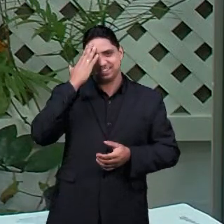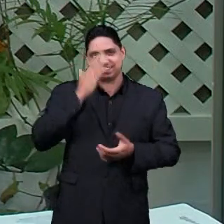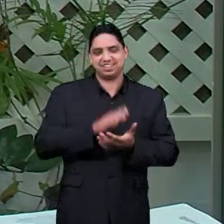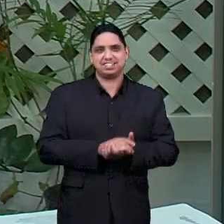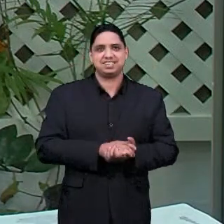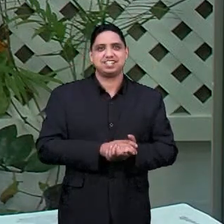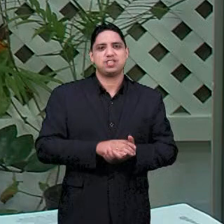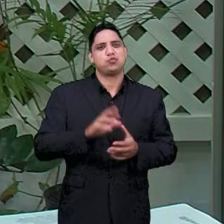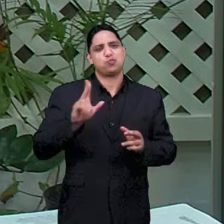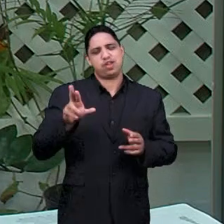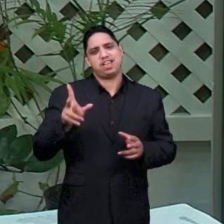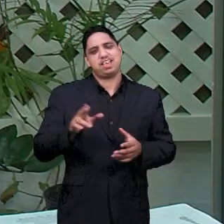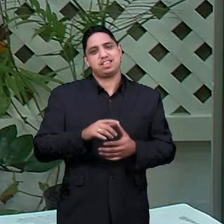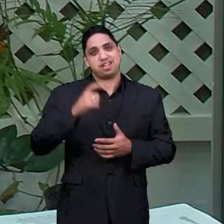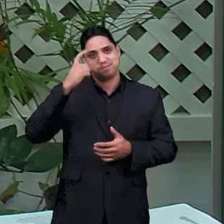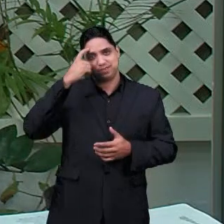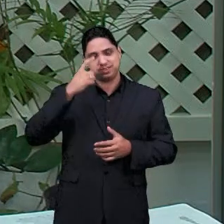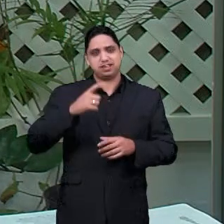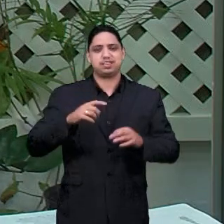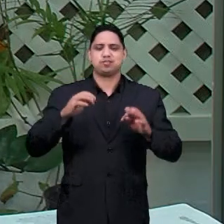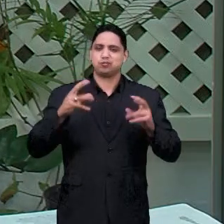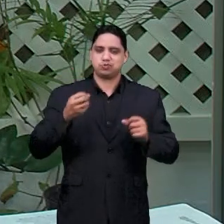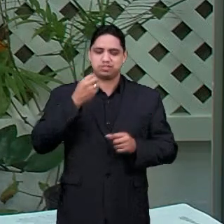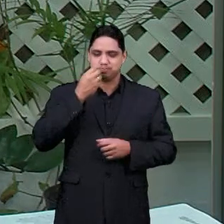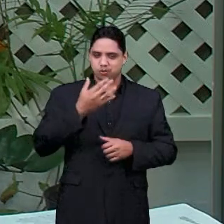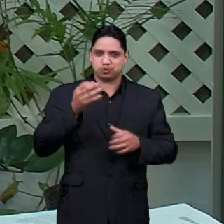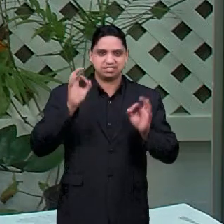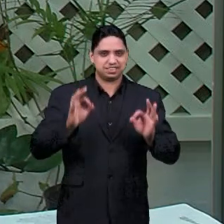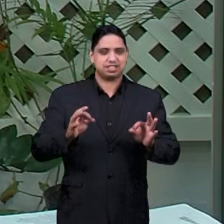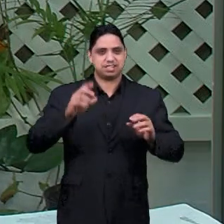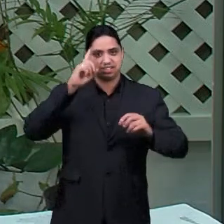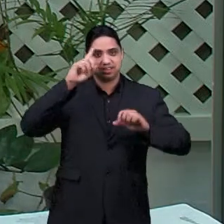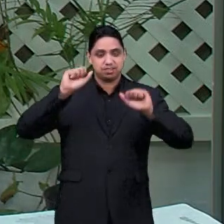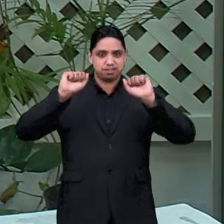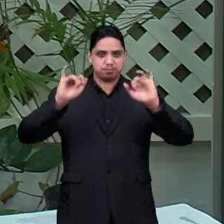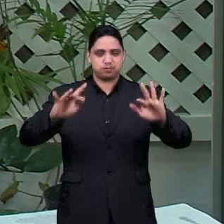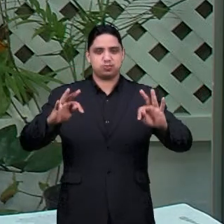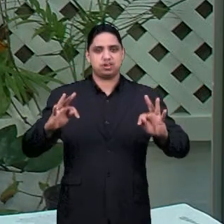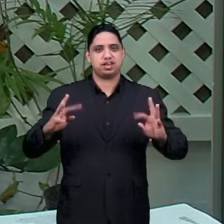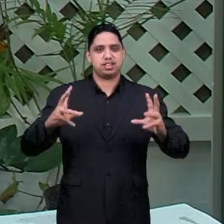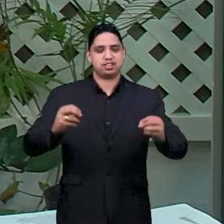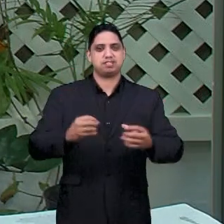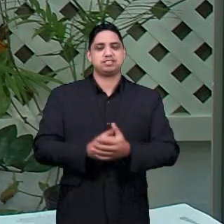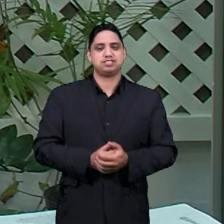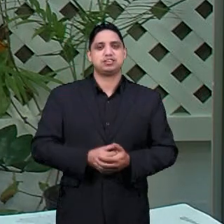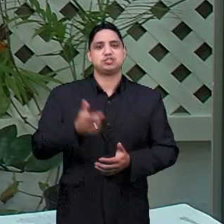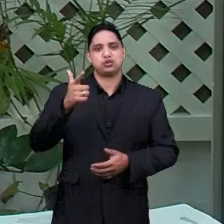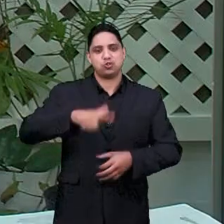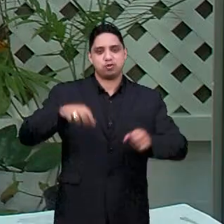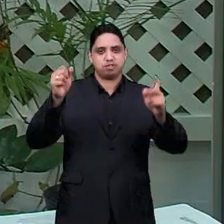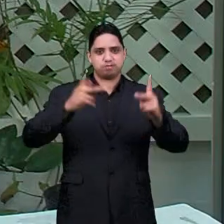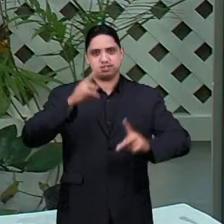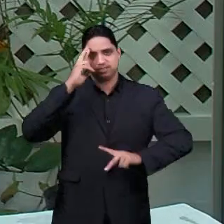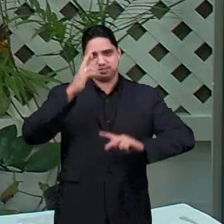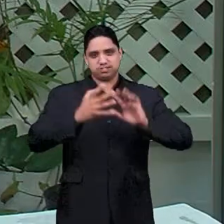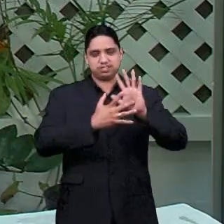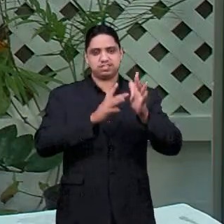ça. Mais il a compris qu'il n'était pas ça qu'il pensait. Tout va bien, que Dieu bénisse à tous. Encore une fois, la paix du